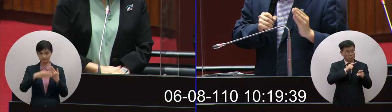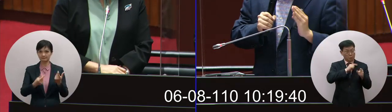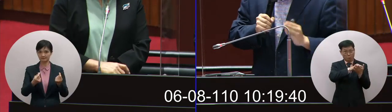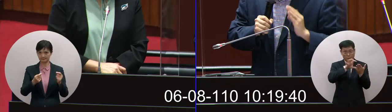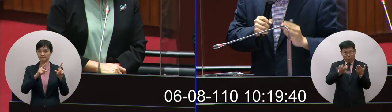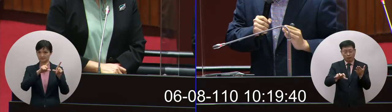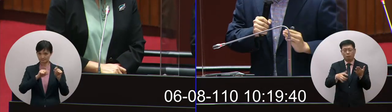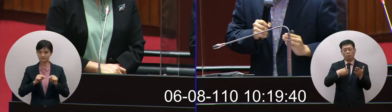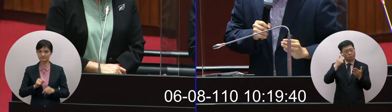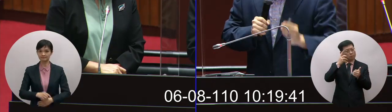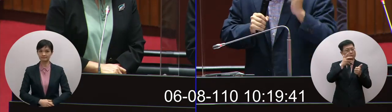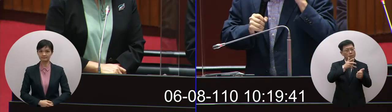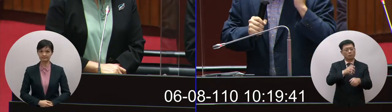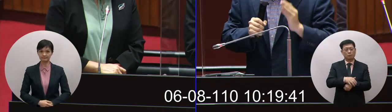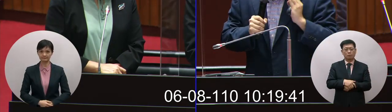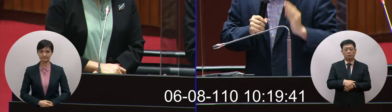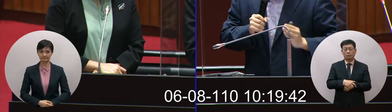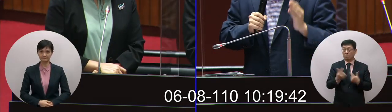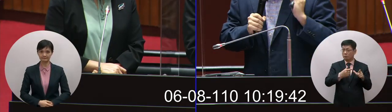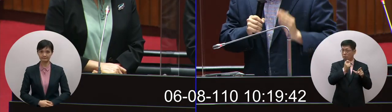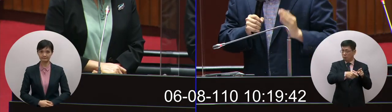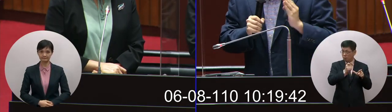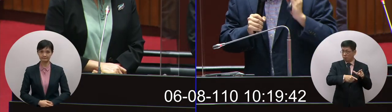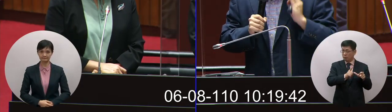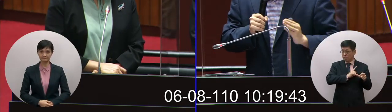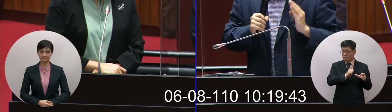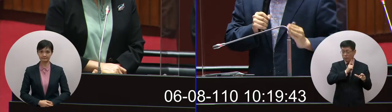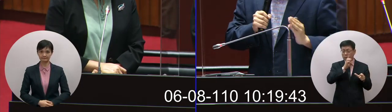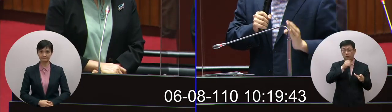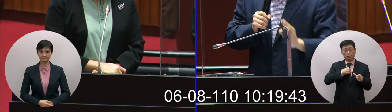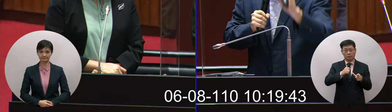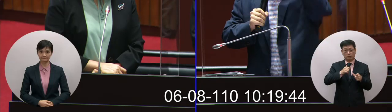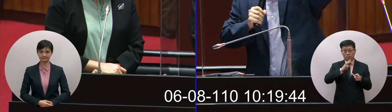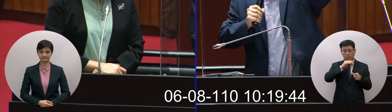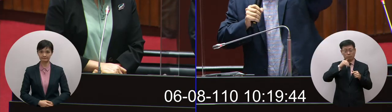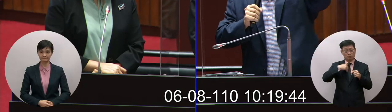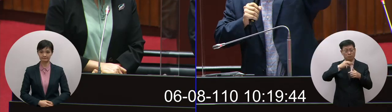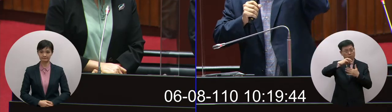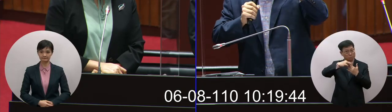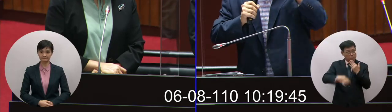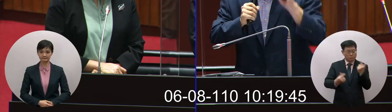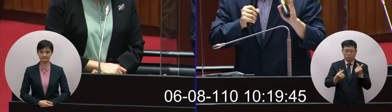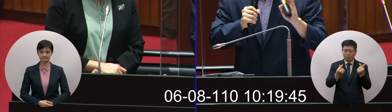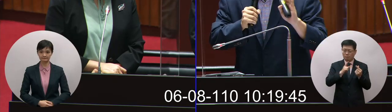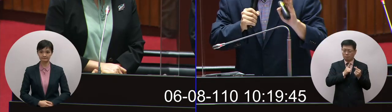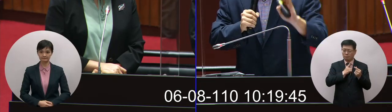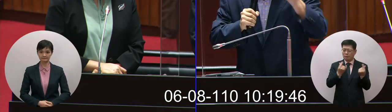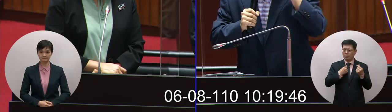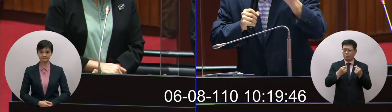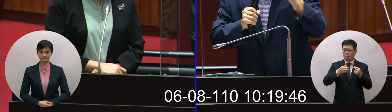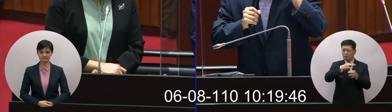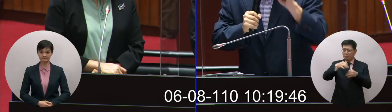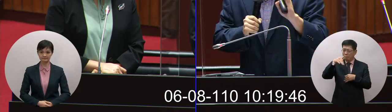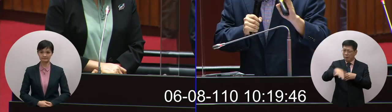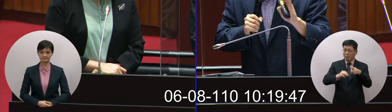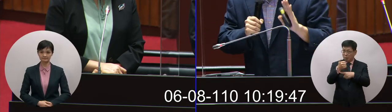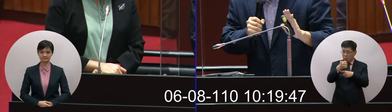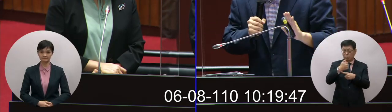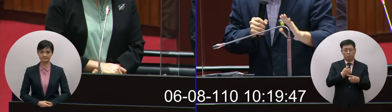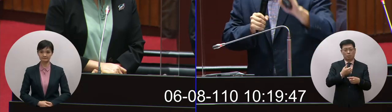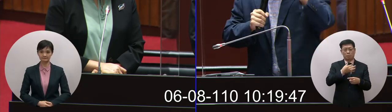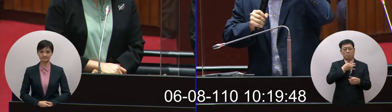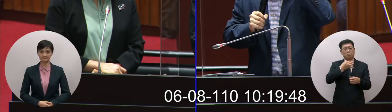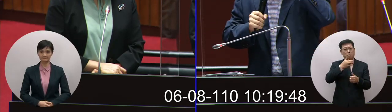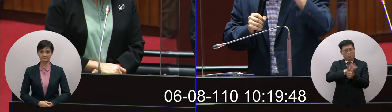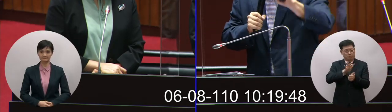现在问题就是要请教就是说，那企业假设没有符合严重衰退的标准，可比说要衰退50%嘛，好，政府才会纾困，对